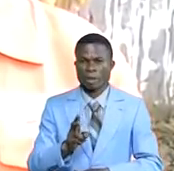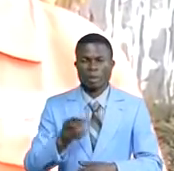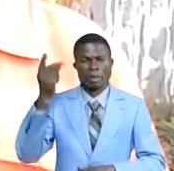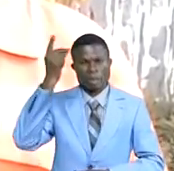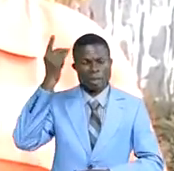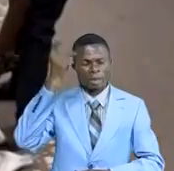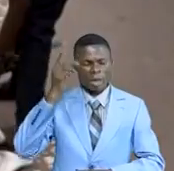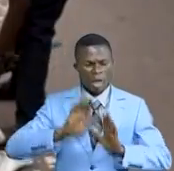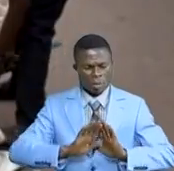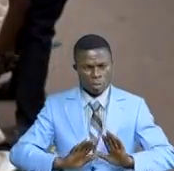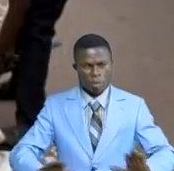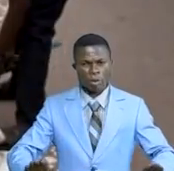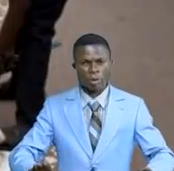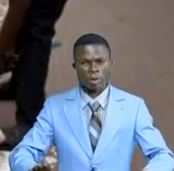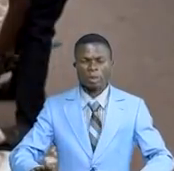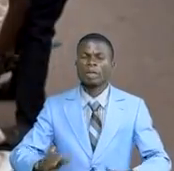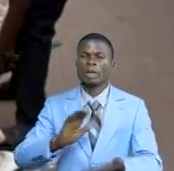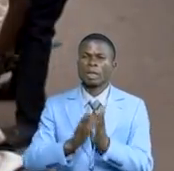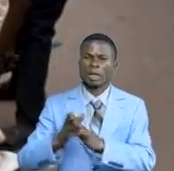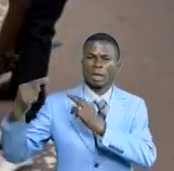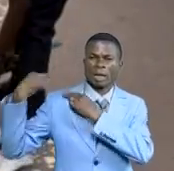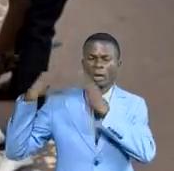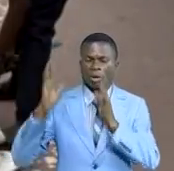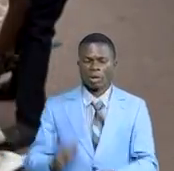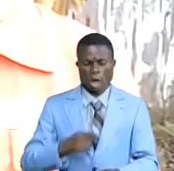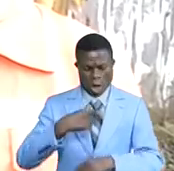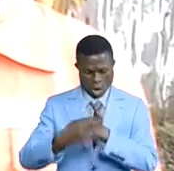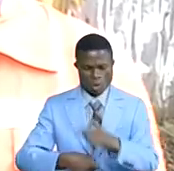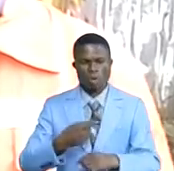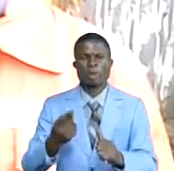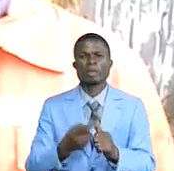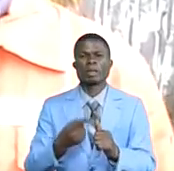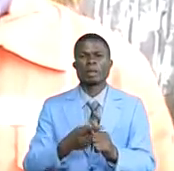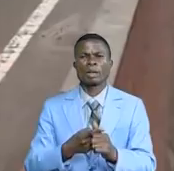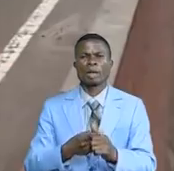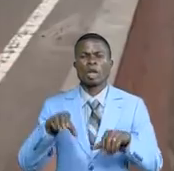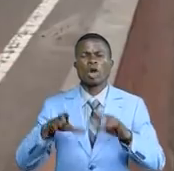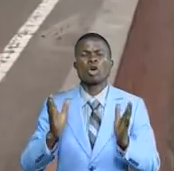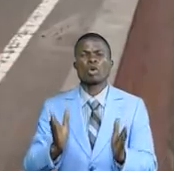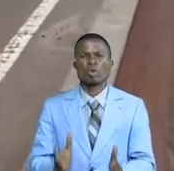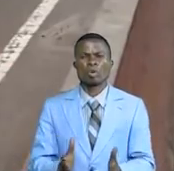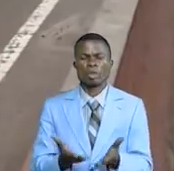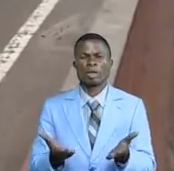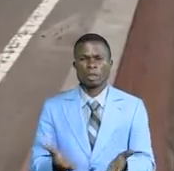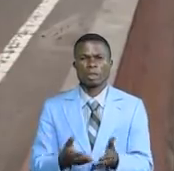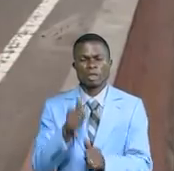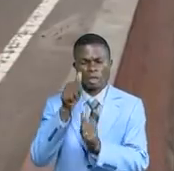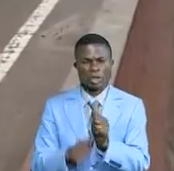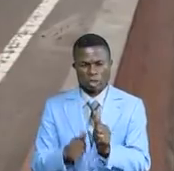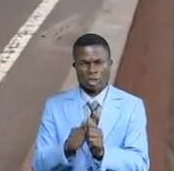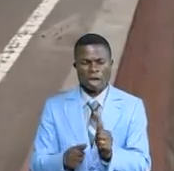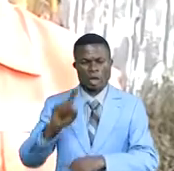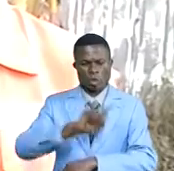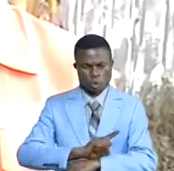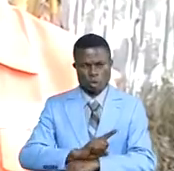Kinshasa Bopeto est une responsabilité qui commence tous citoyens guinois. Chaque jour, nous nous